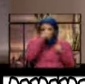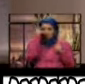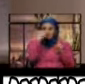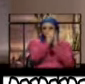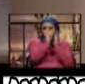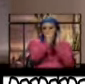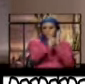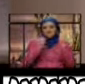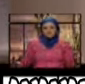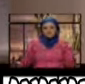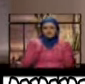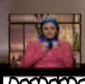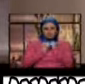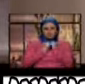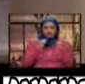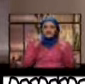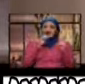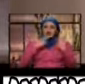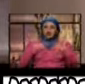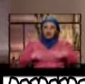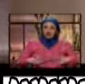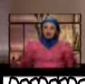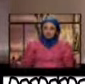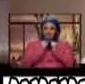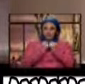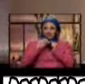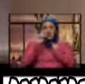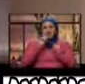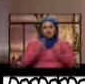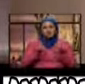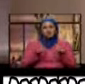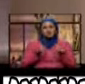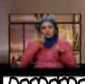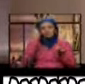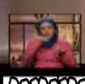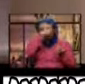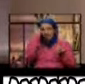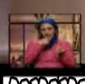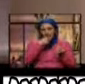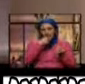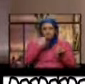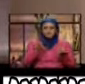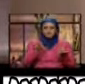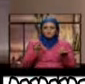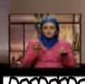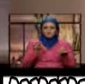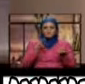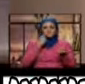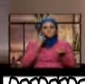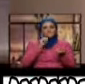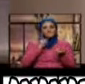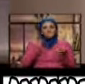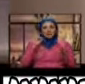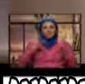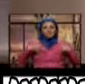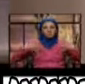ضيق يظهر لنا أنت نحيفة ولا سمينة ولا طويلة ولا رفيعة، فإيه الحجاب ده؟ هو مجرد أن تلبسي طالونه حتة بتاع 3 سنت على